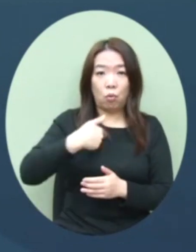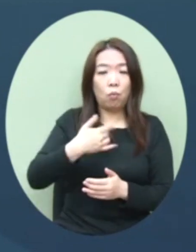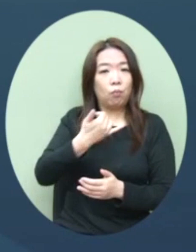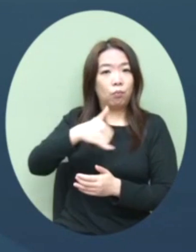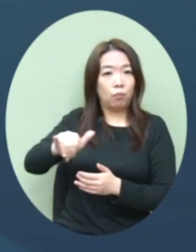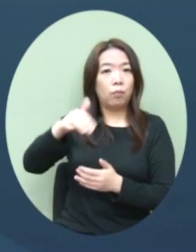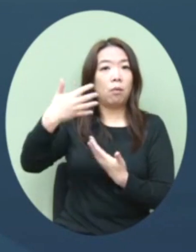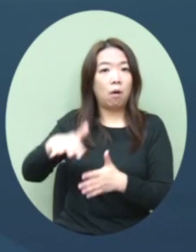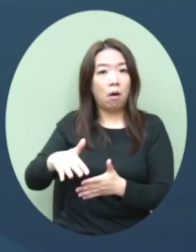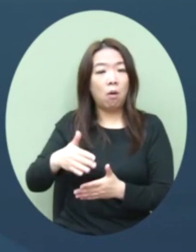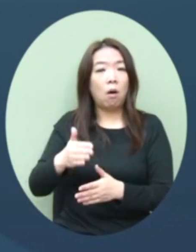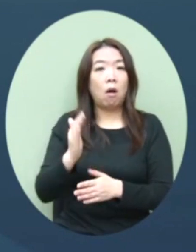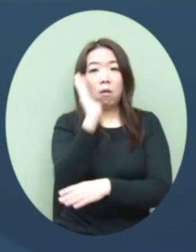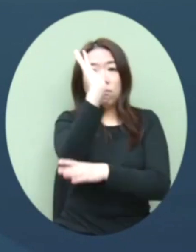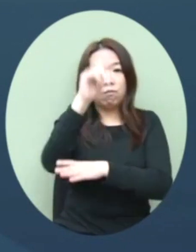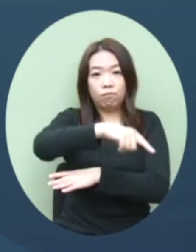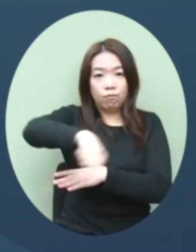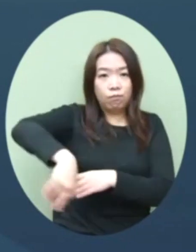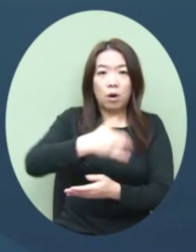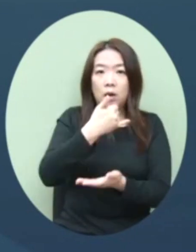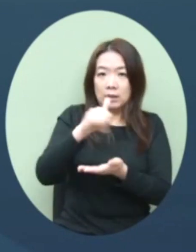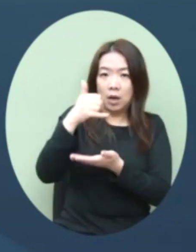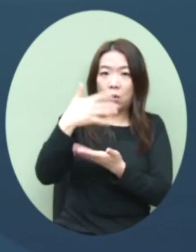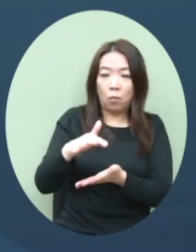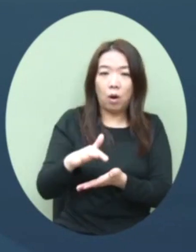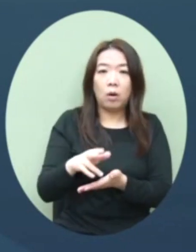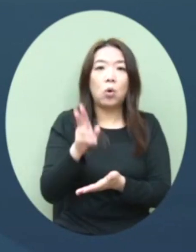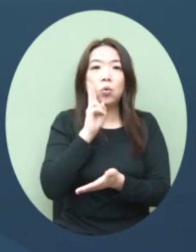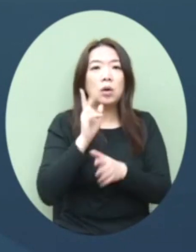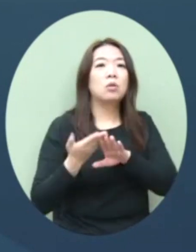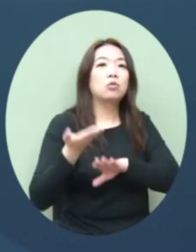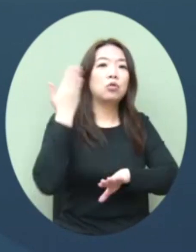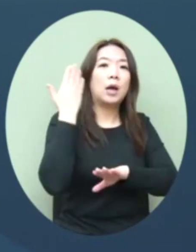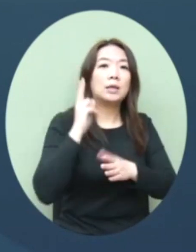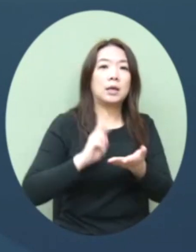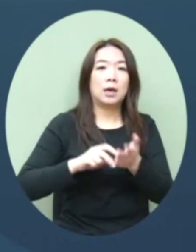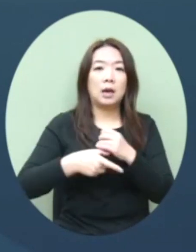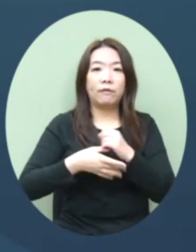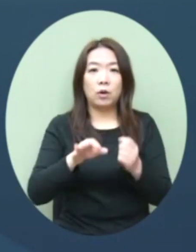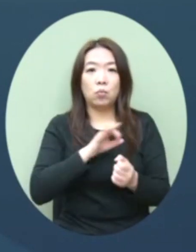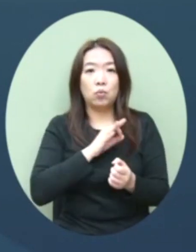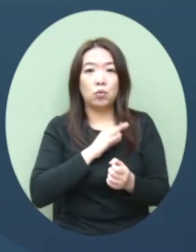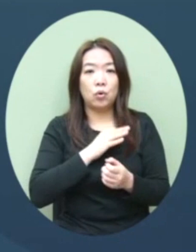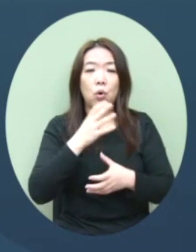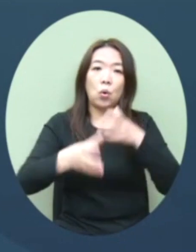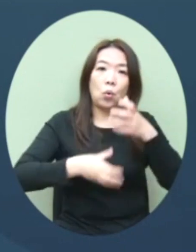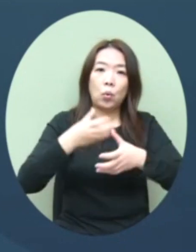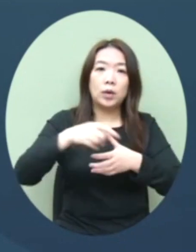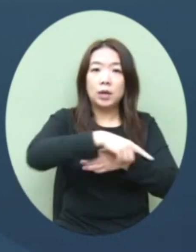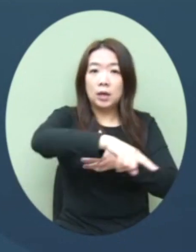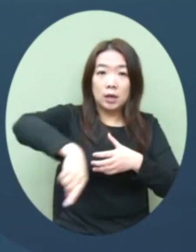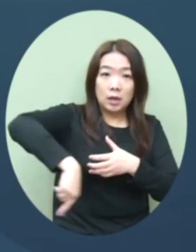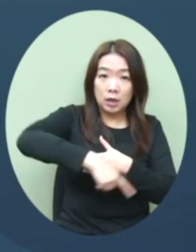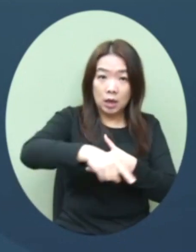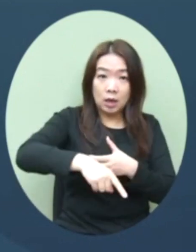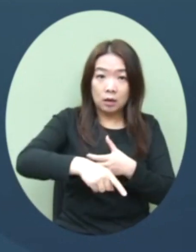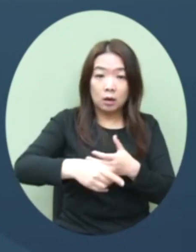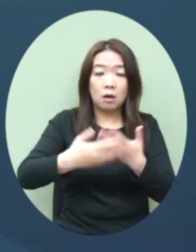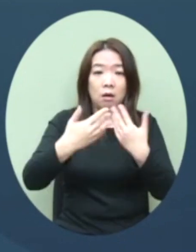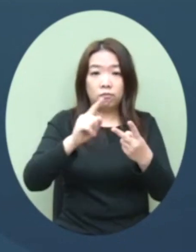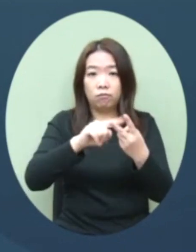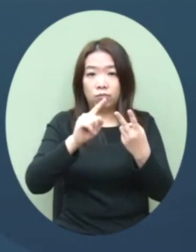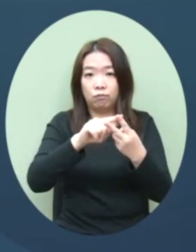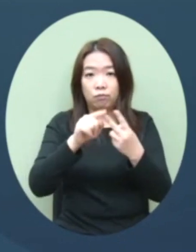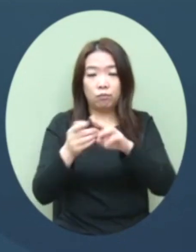這個演講廳除了說真的上次在立法會的會議廳我是完全做足了